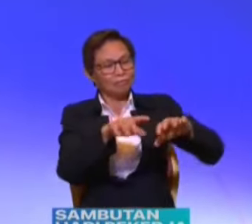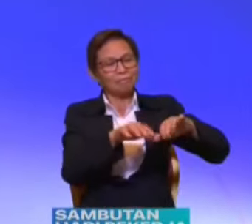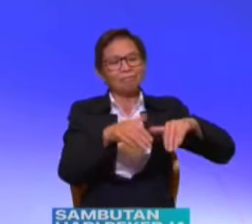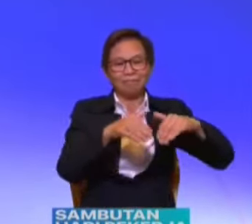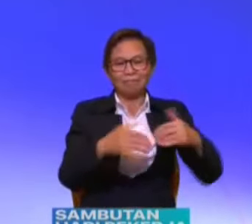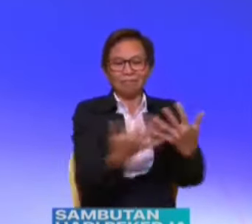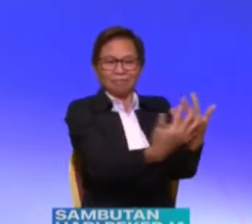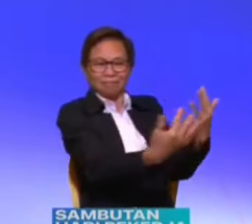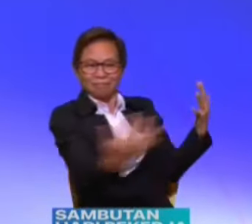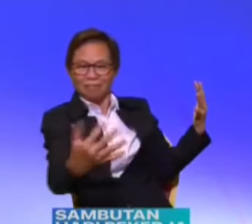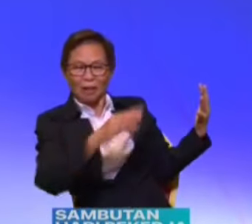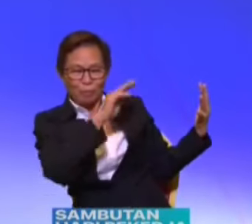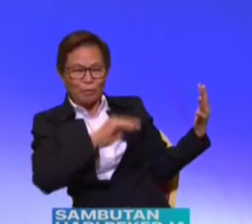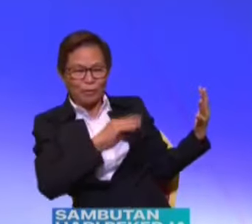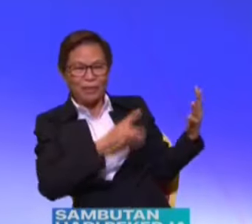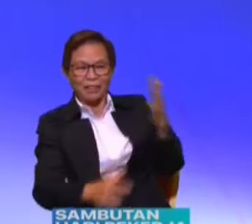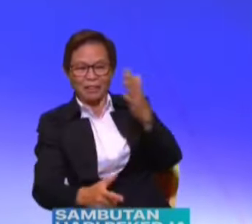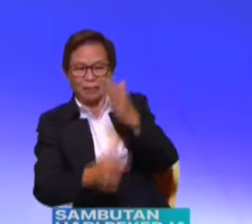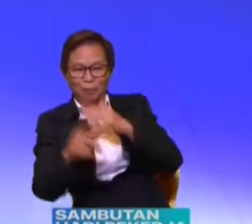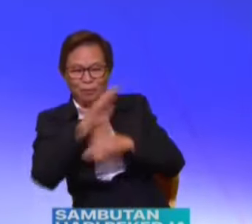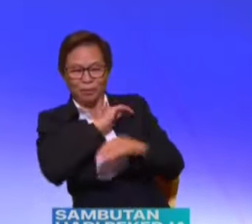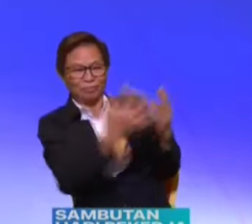hadir.